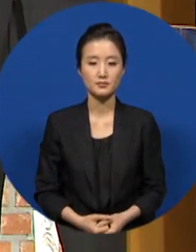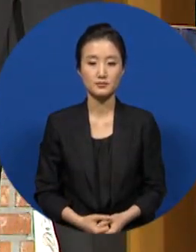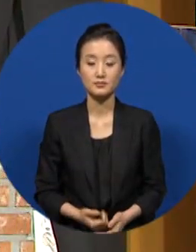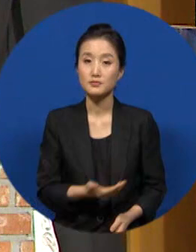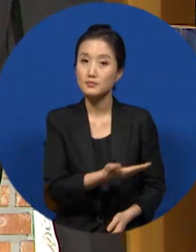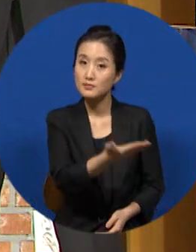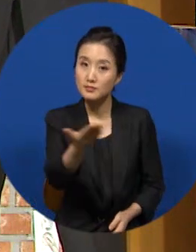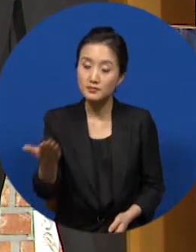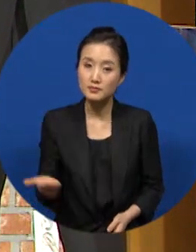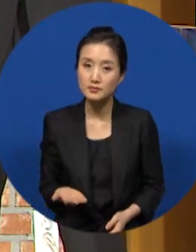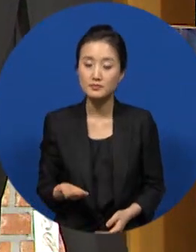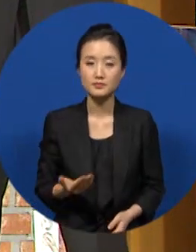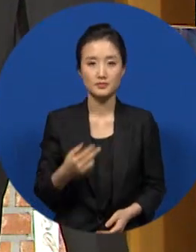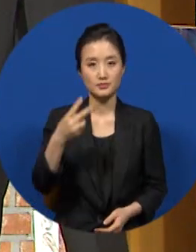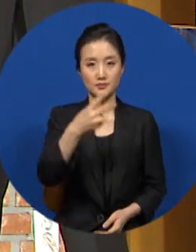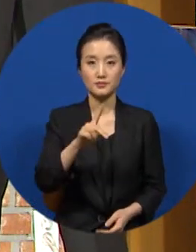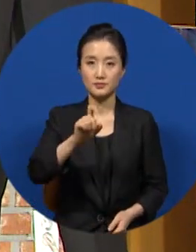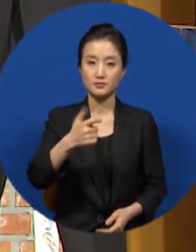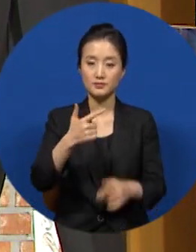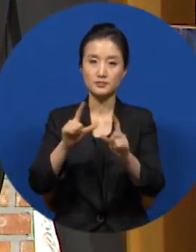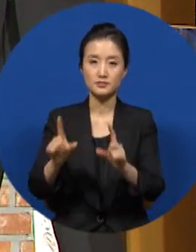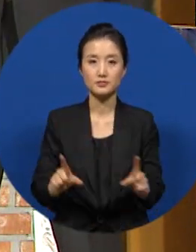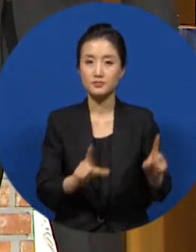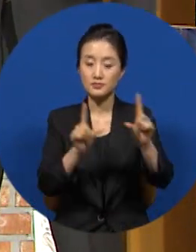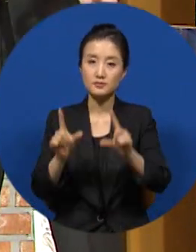여러분 어땠습니까? 2016년도 어땠어요?